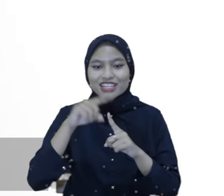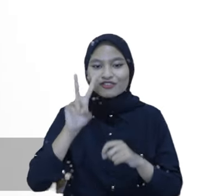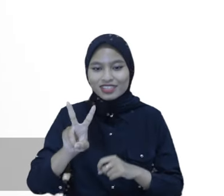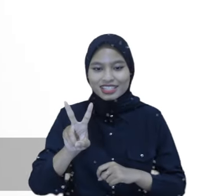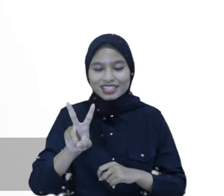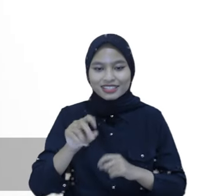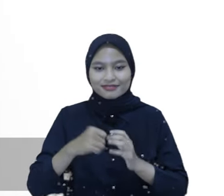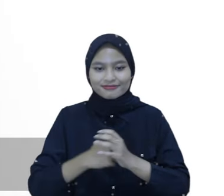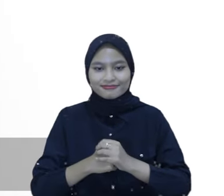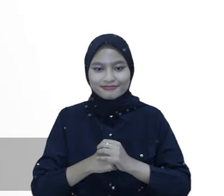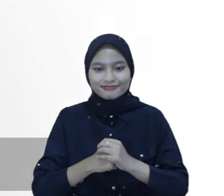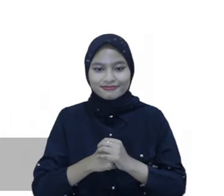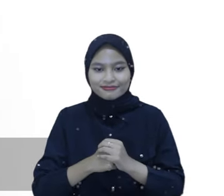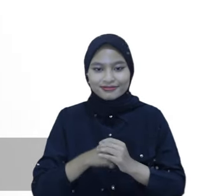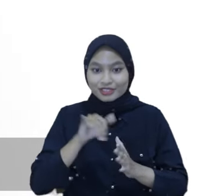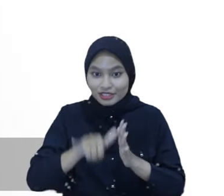Lokagana Streaming,